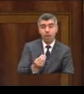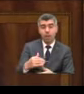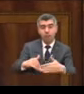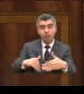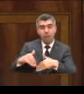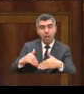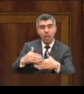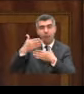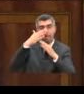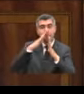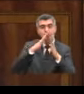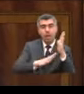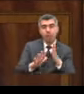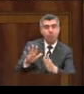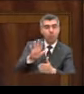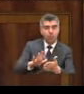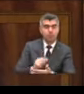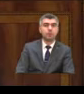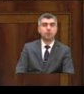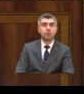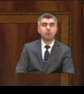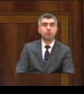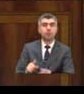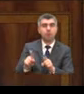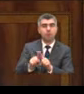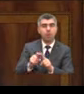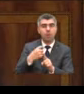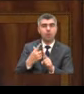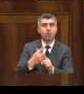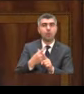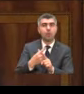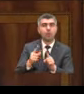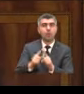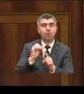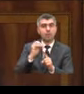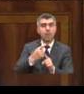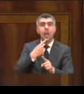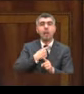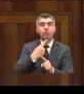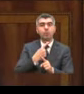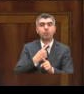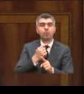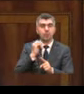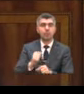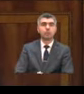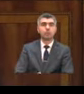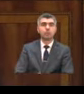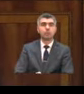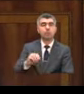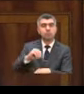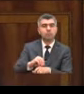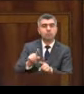جميع ربوع المملكة، وخاصة في ميناء في محيط بني نصار بالناظور؟ وماذا عن